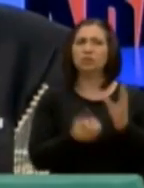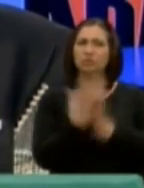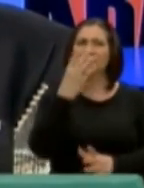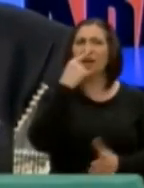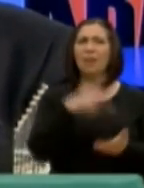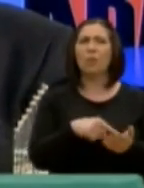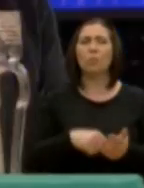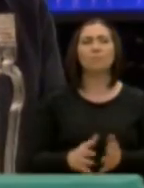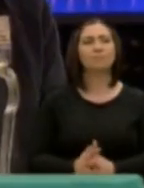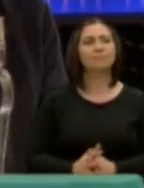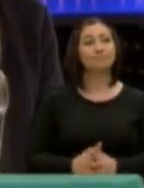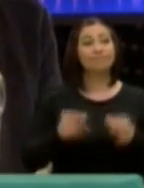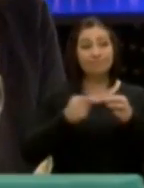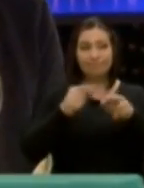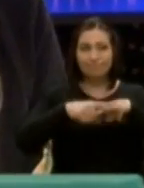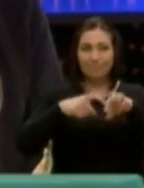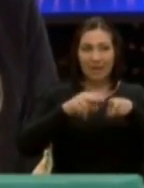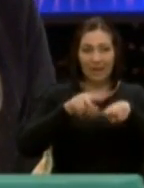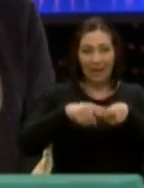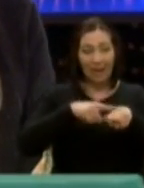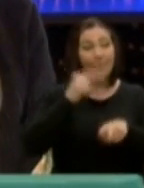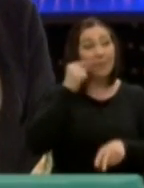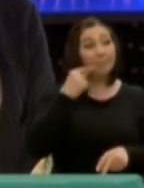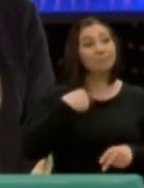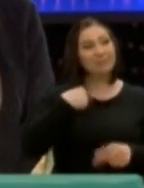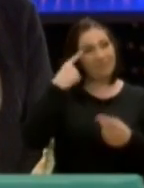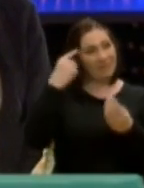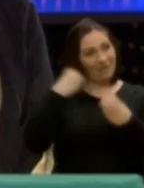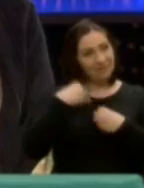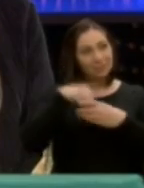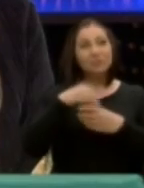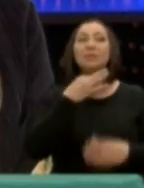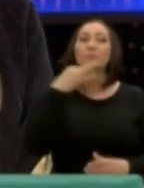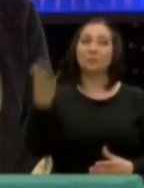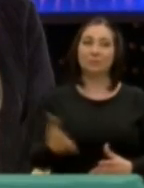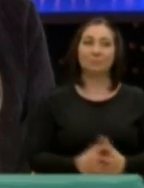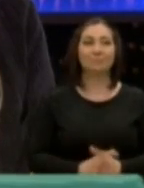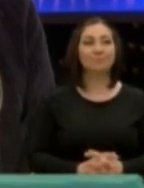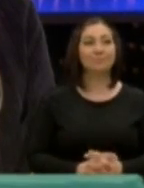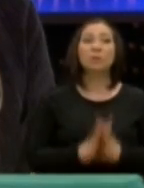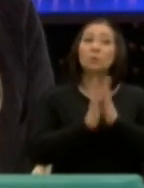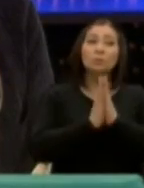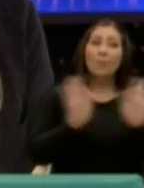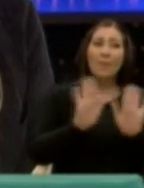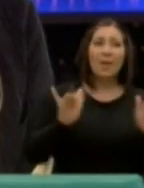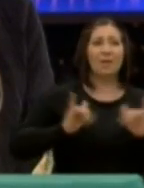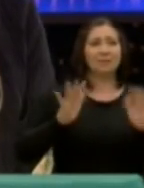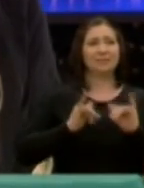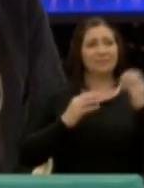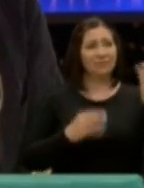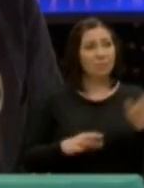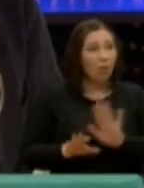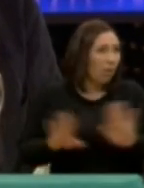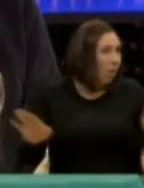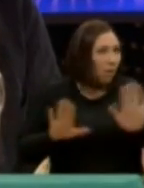Evet. Peki. Berkay Bey teşekkür ederiz bizi uyardığınız ve bilgilendirdiğiniz için efendim. Ederim. Kusura bakmayın rahatsız ettim. Çünkü,